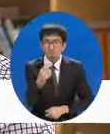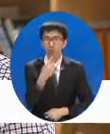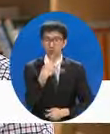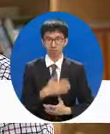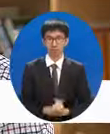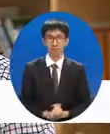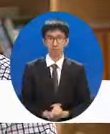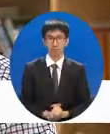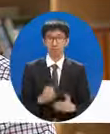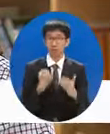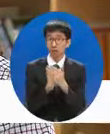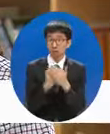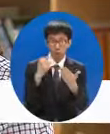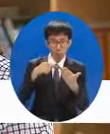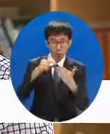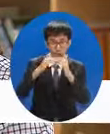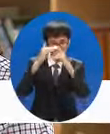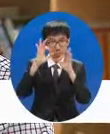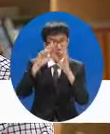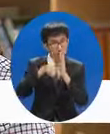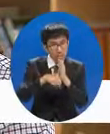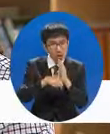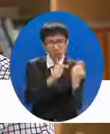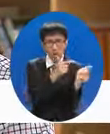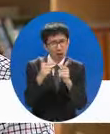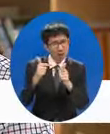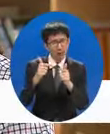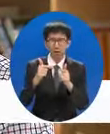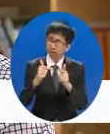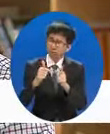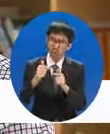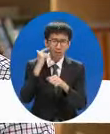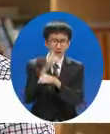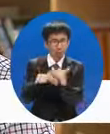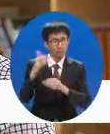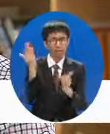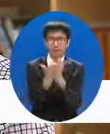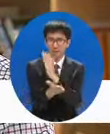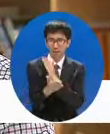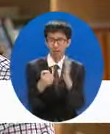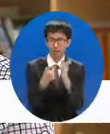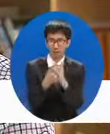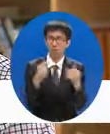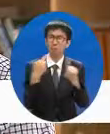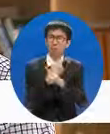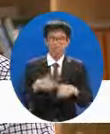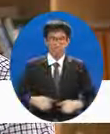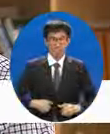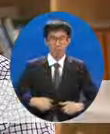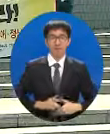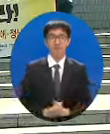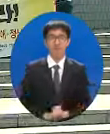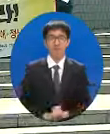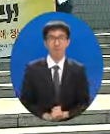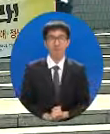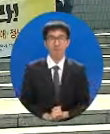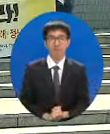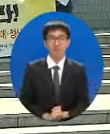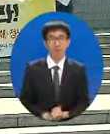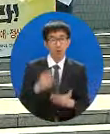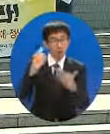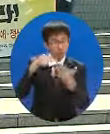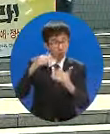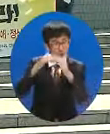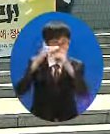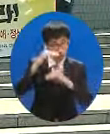수준입니다. 그래서 지금 교육과정 총론의 방향과 강론이 엇박자를 내고 있는데요. 이 부분이 빨리 시급히 개선되어야 합니다. 교육과정